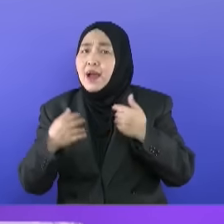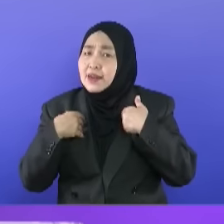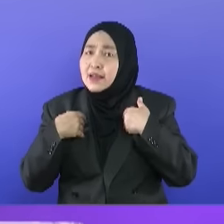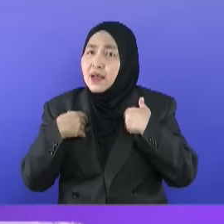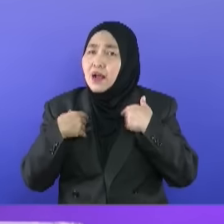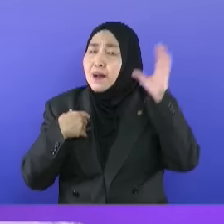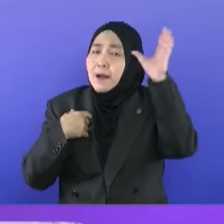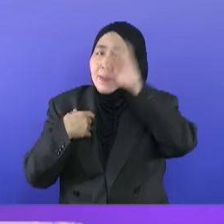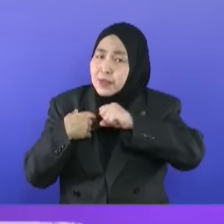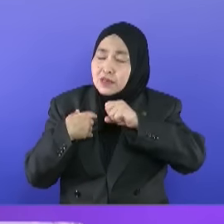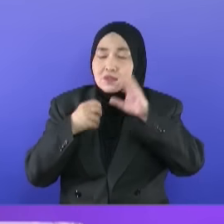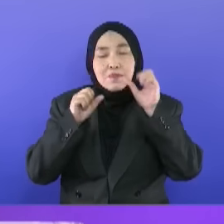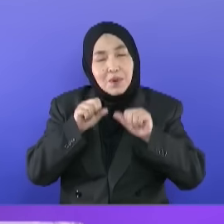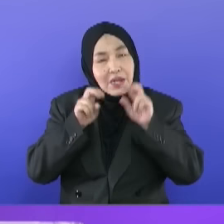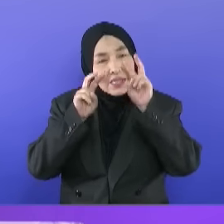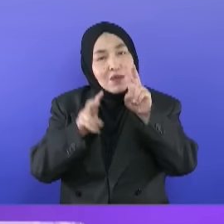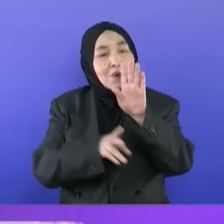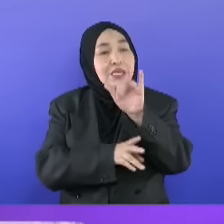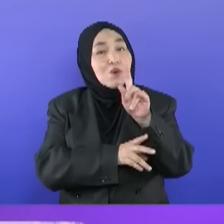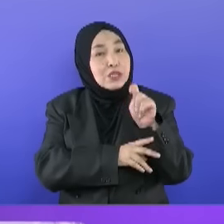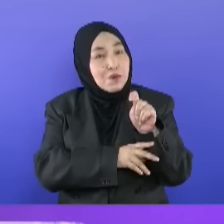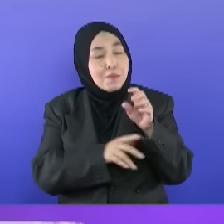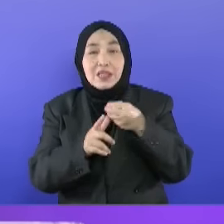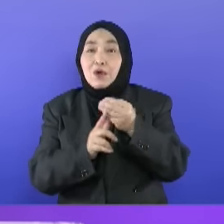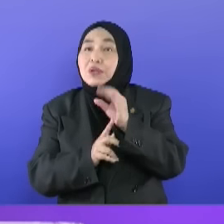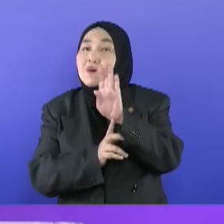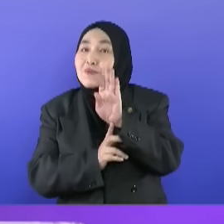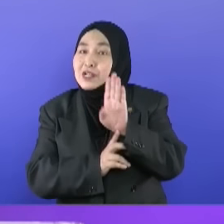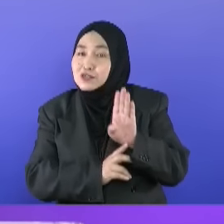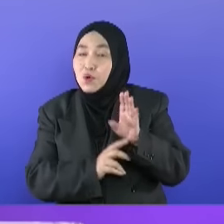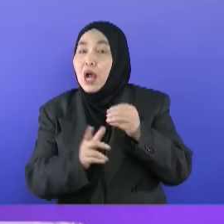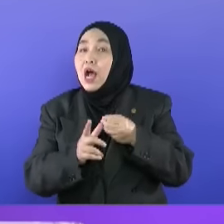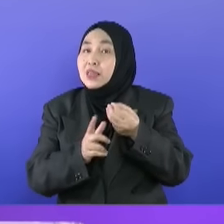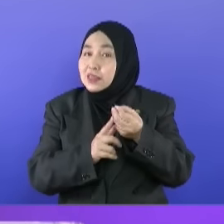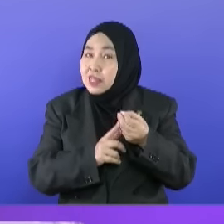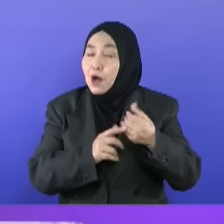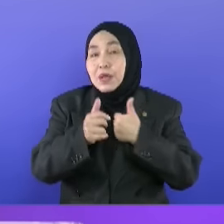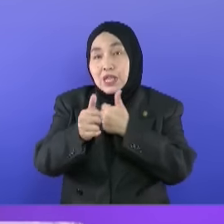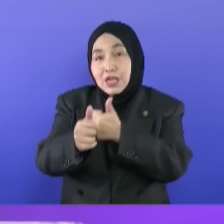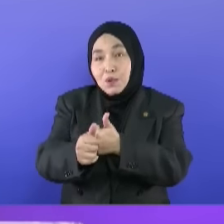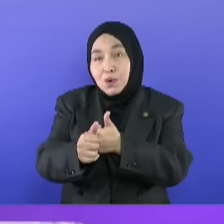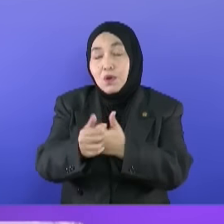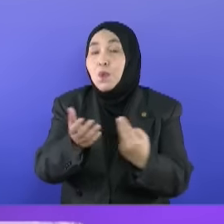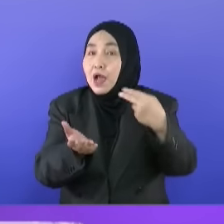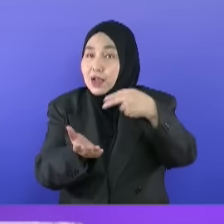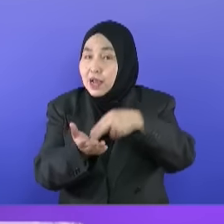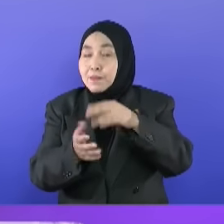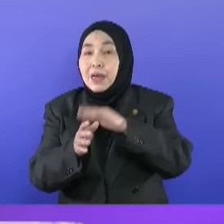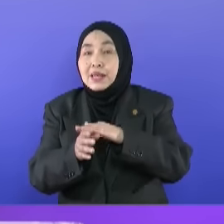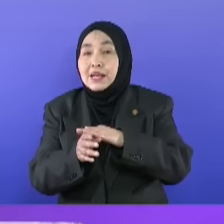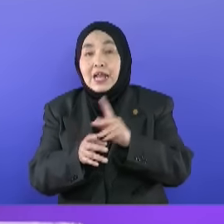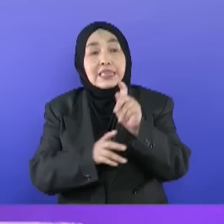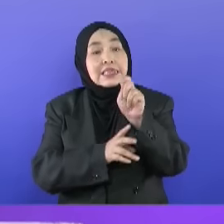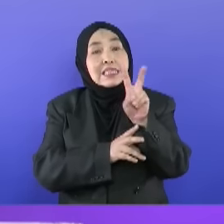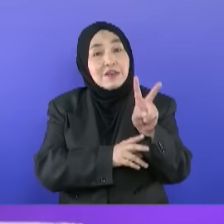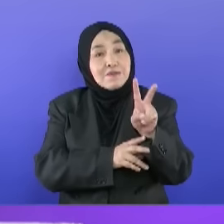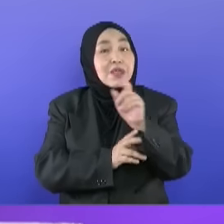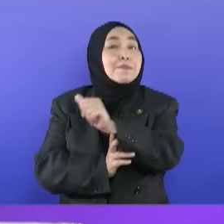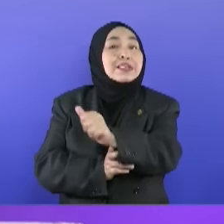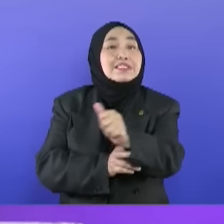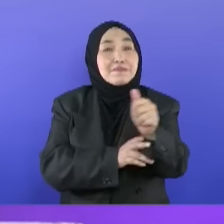yang tertinggal boleh layari di YouTube ataupun di Facebook ataupun er mengikuti siaran ulangan pada siaran televisyen